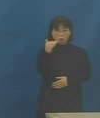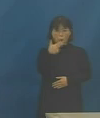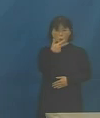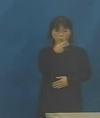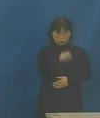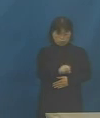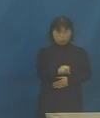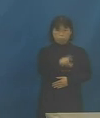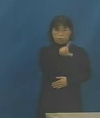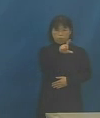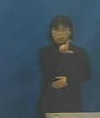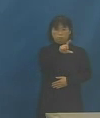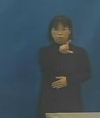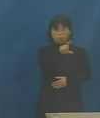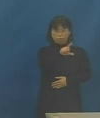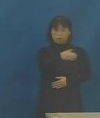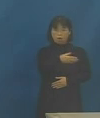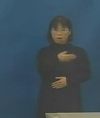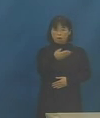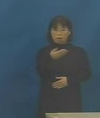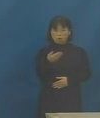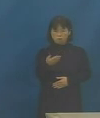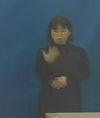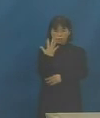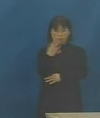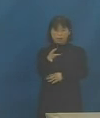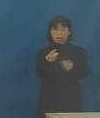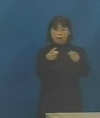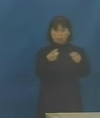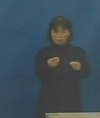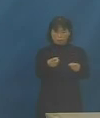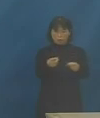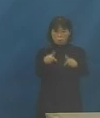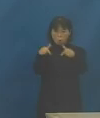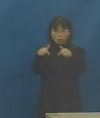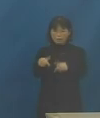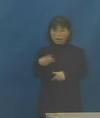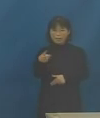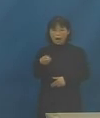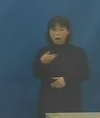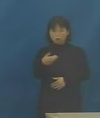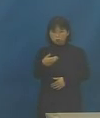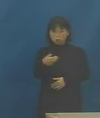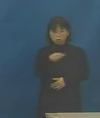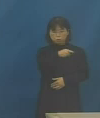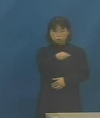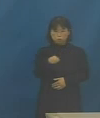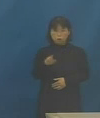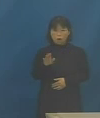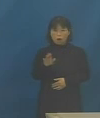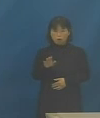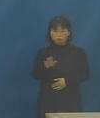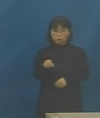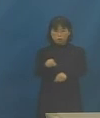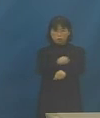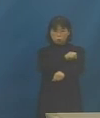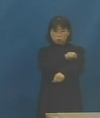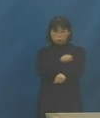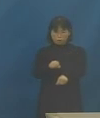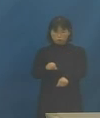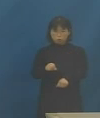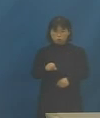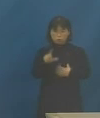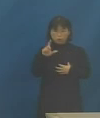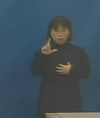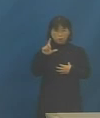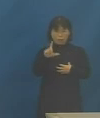多いそれからあと境港西伯こちらの方がございますので特別警報ということ